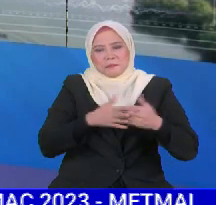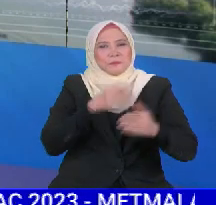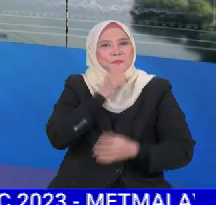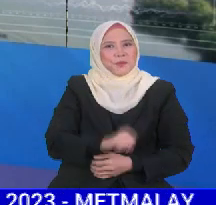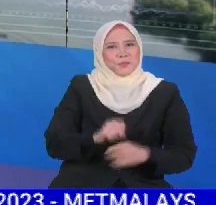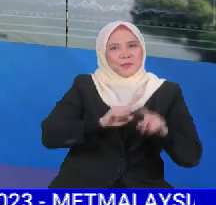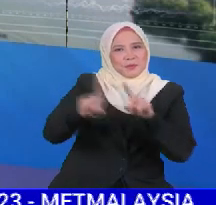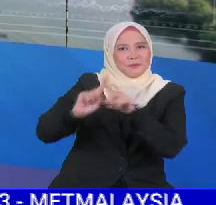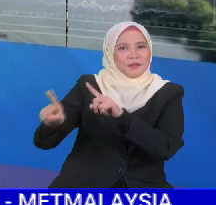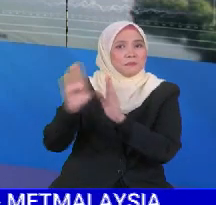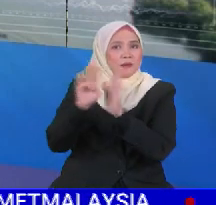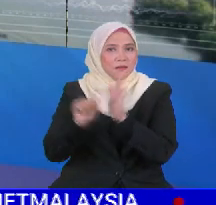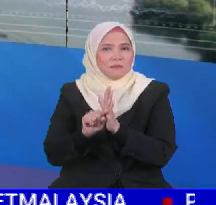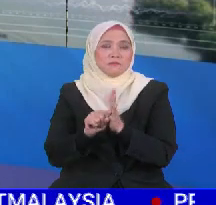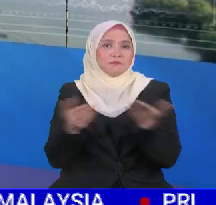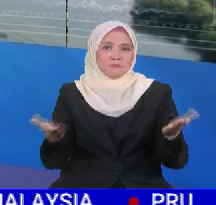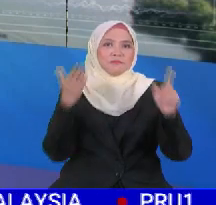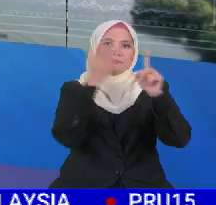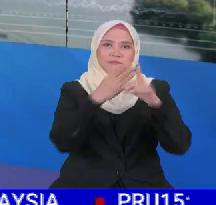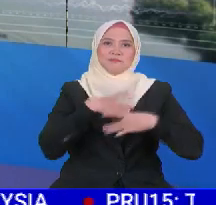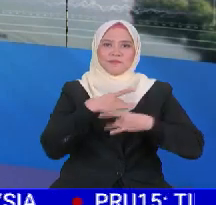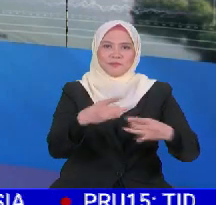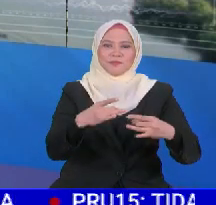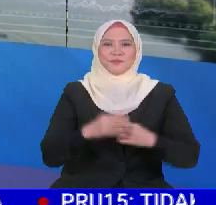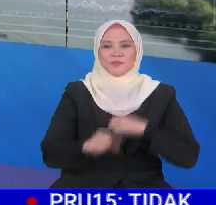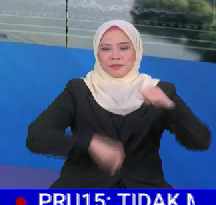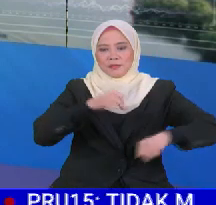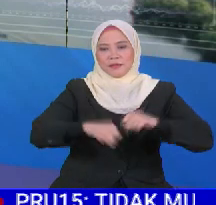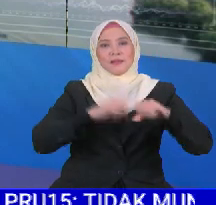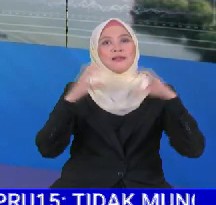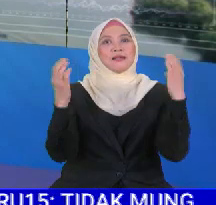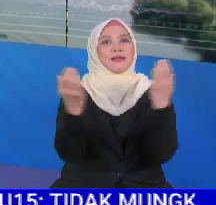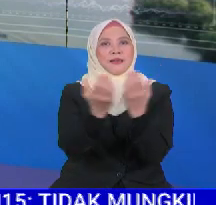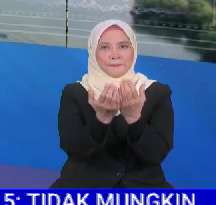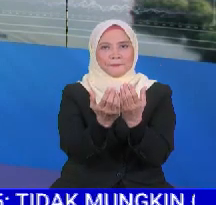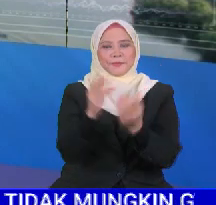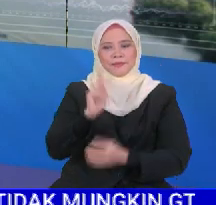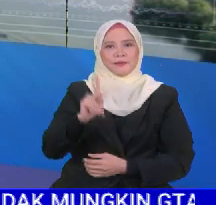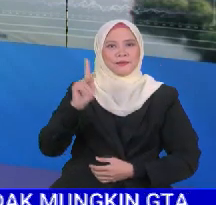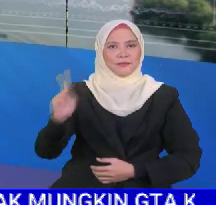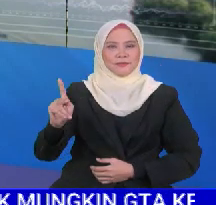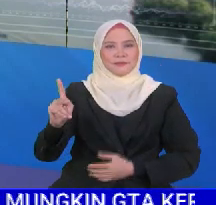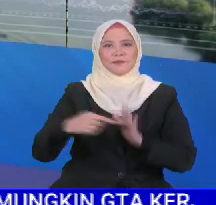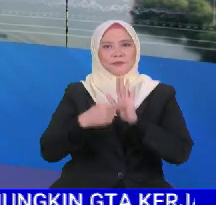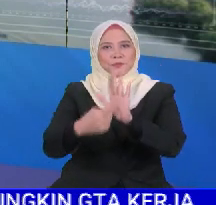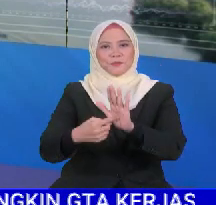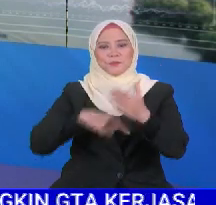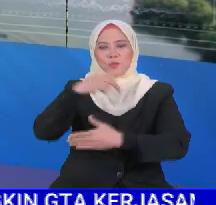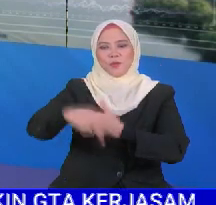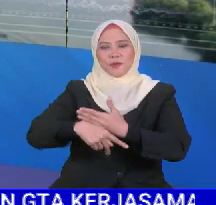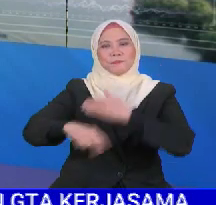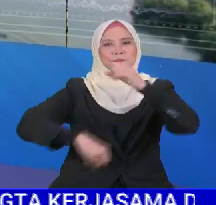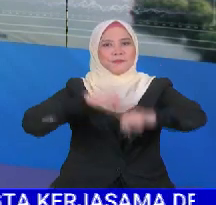usia maupun latar belakang seiring dengan popularity-nya gelap Basikal lipat Kota Kinabalu tampil mengadakan program